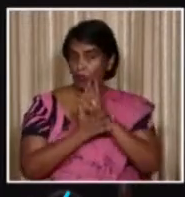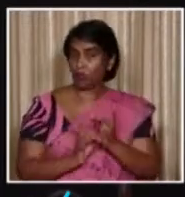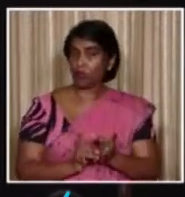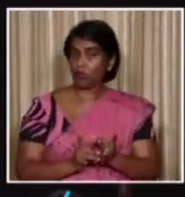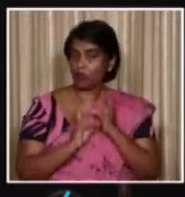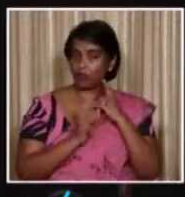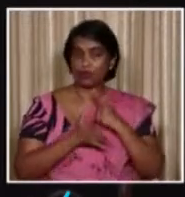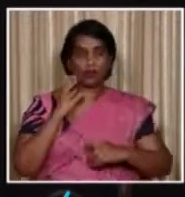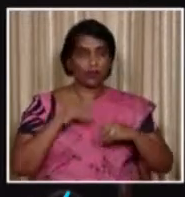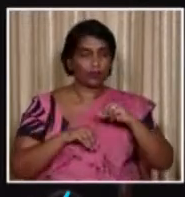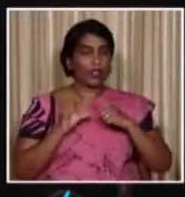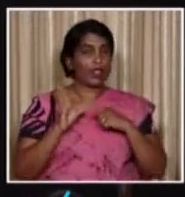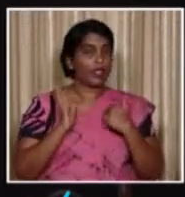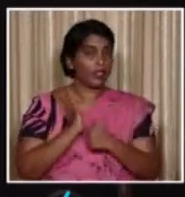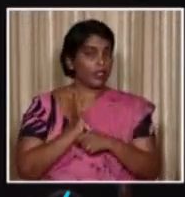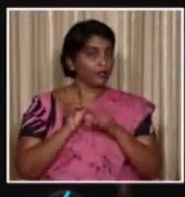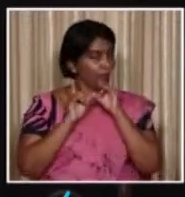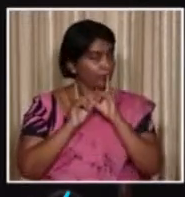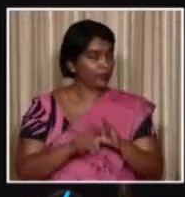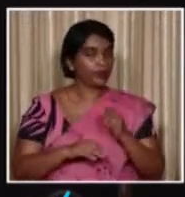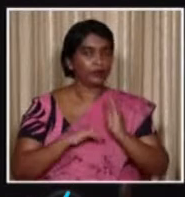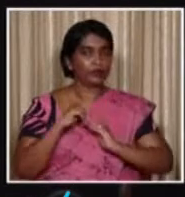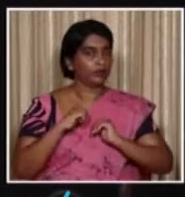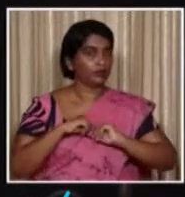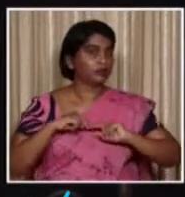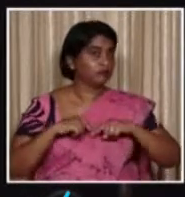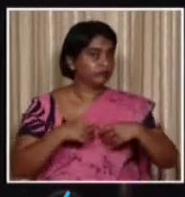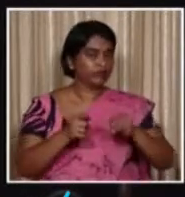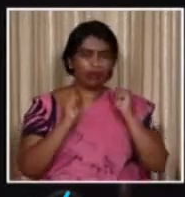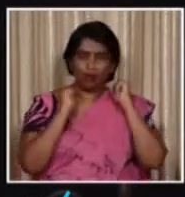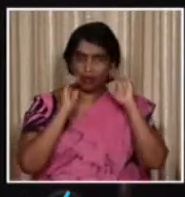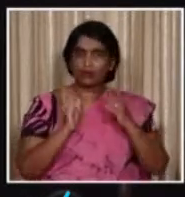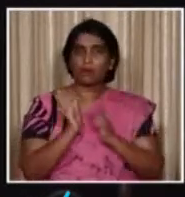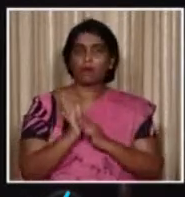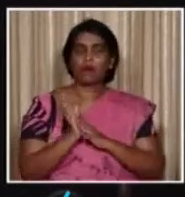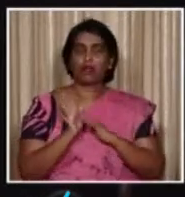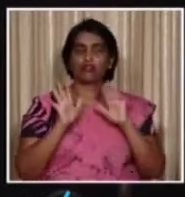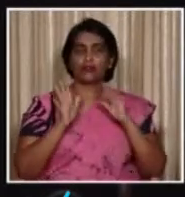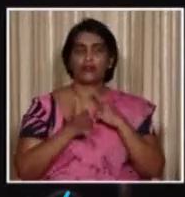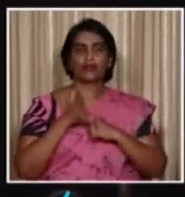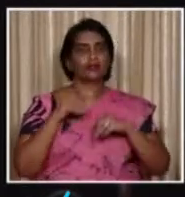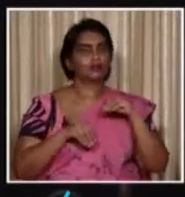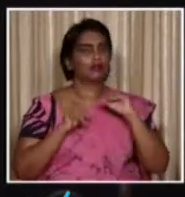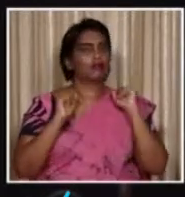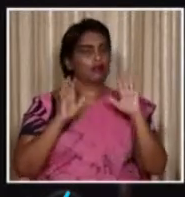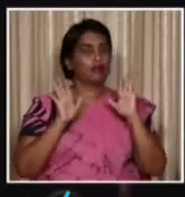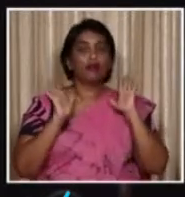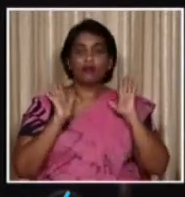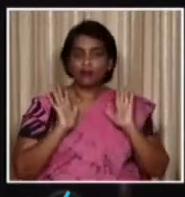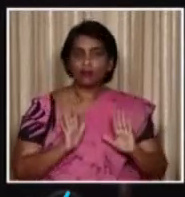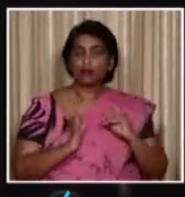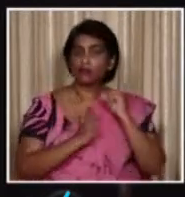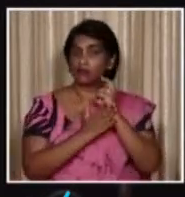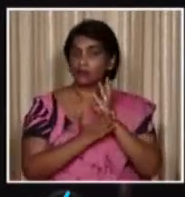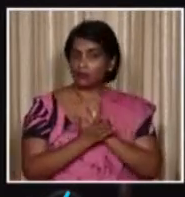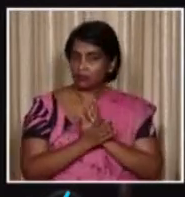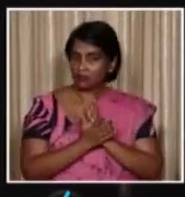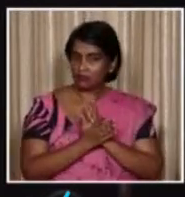අනුවත් මැතිවරණ පනත අනුවත් ක්‍රියාමාර්ග ගියා නම් මාර්තු මාසේ 9 ඡන්ද තියෙනවා. නමුත්